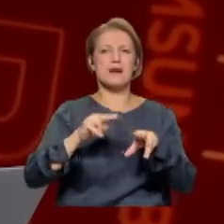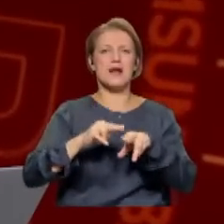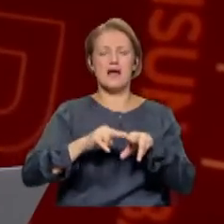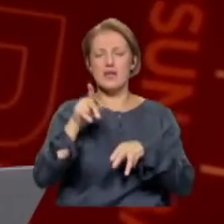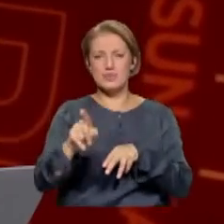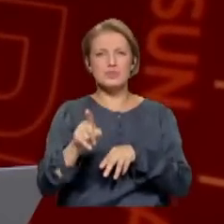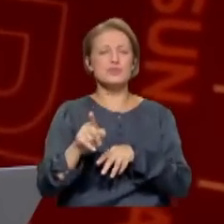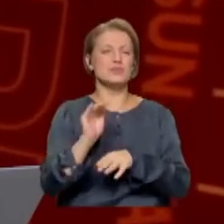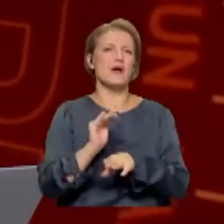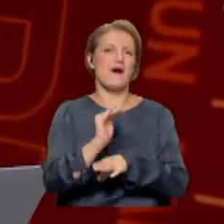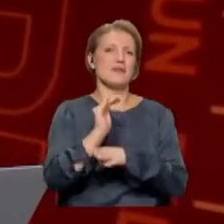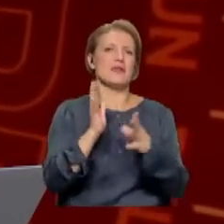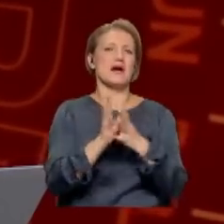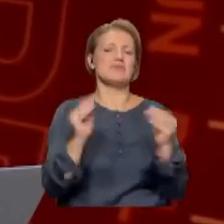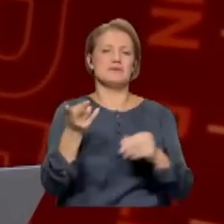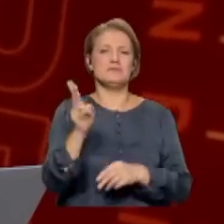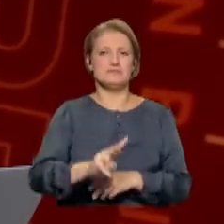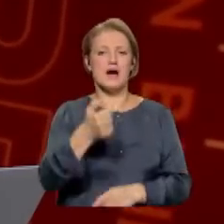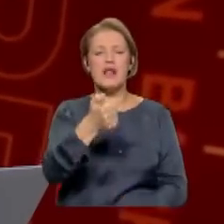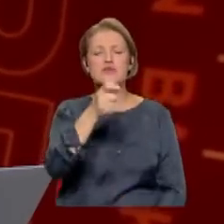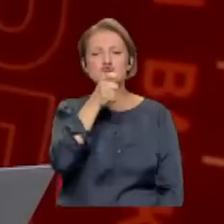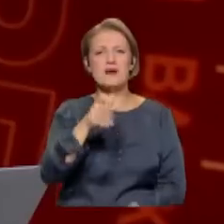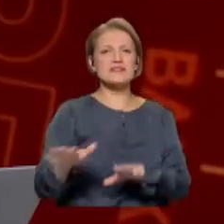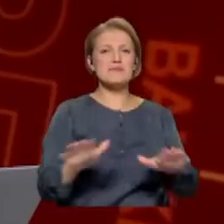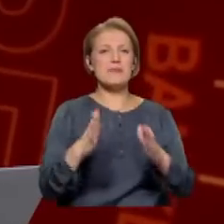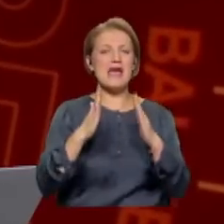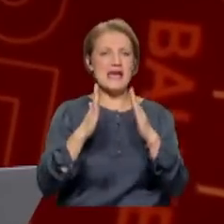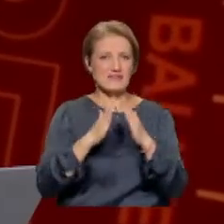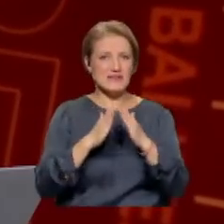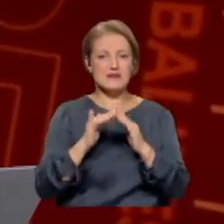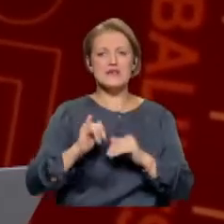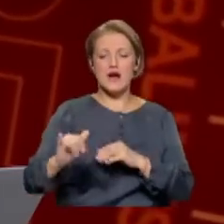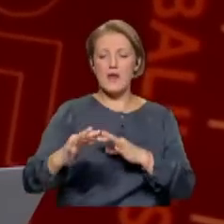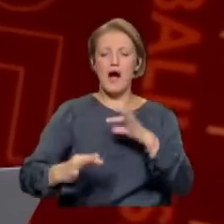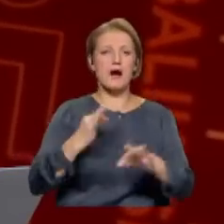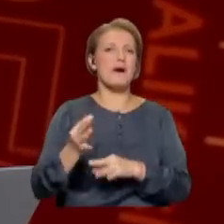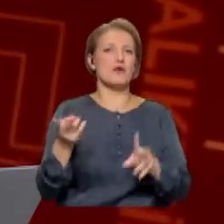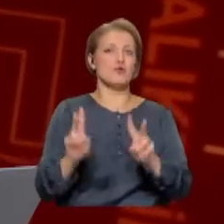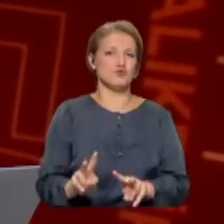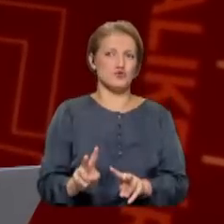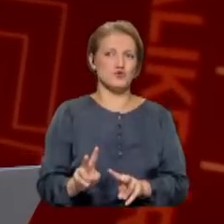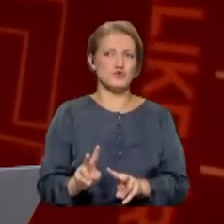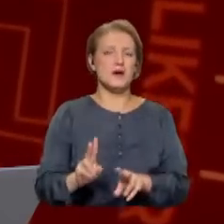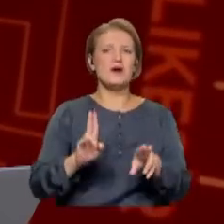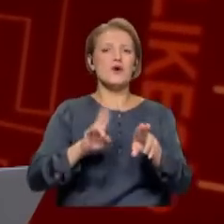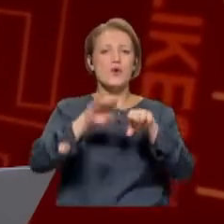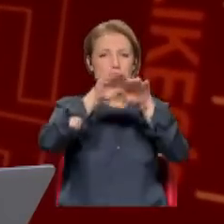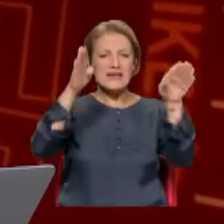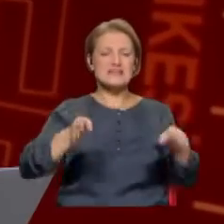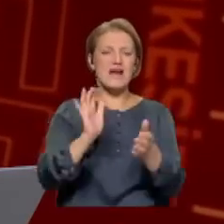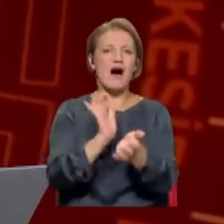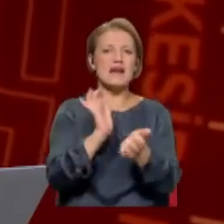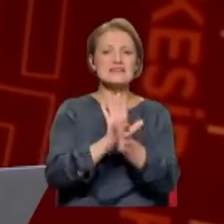Kalkan depremzedeydi. 6 Şubat depremlerinde evini, yakınlarını kaybetmişti. Konteynerde yaşayan